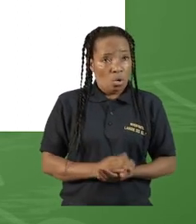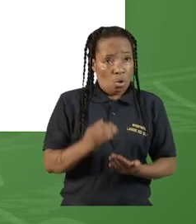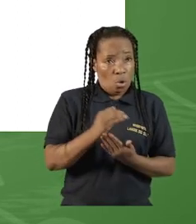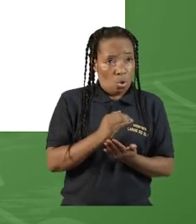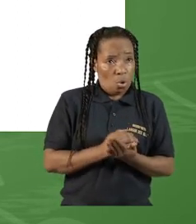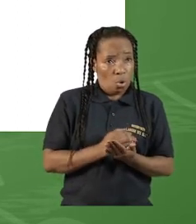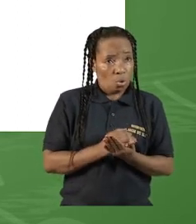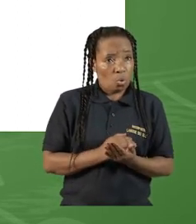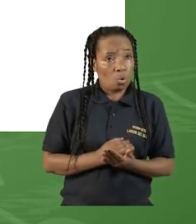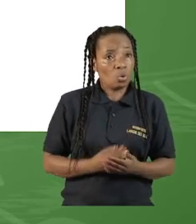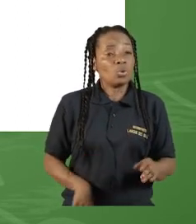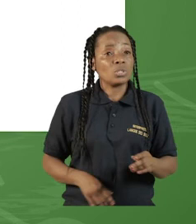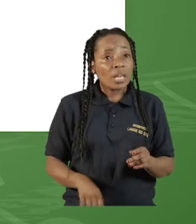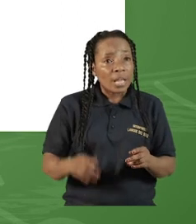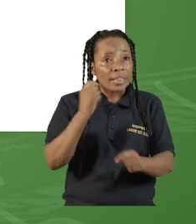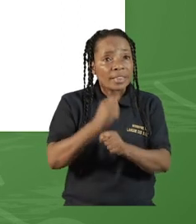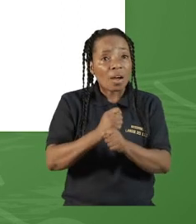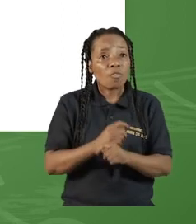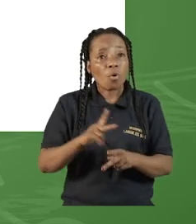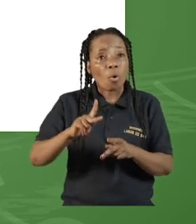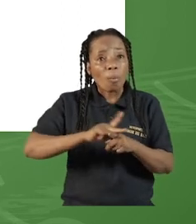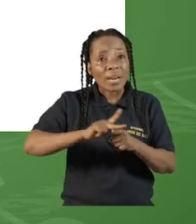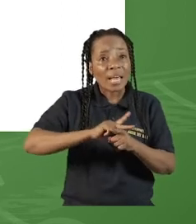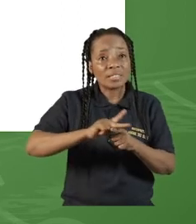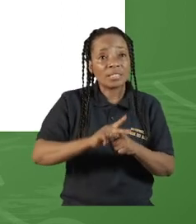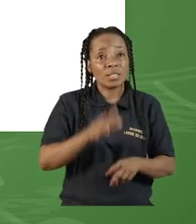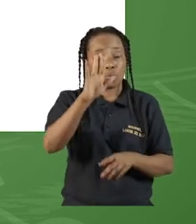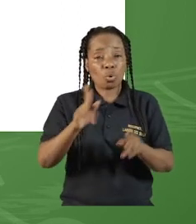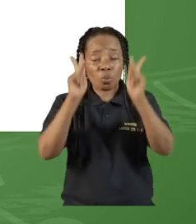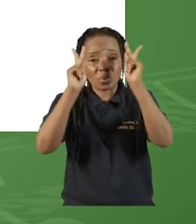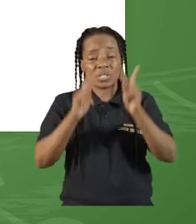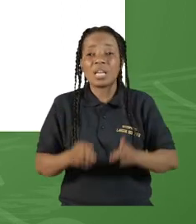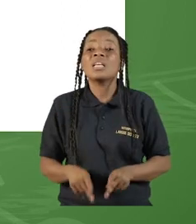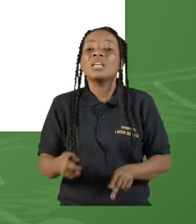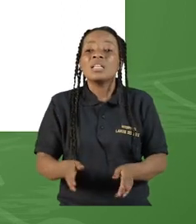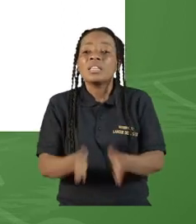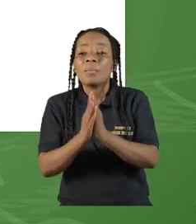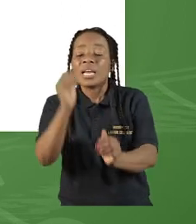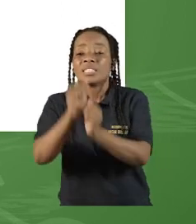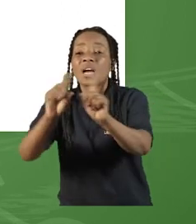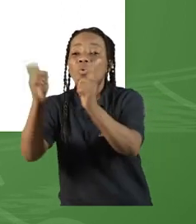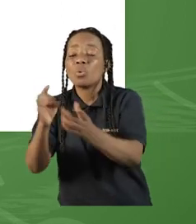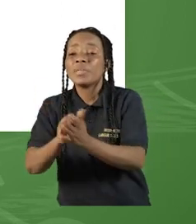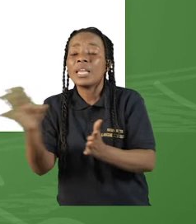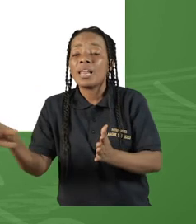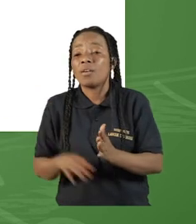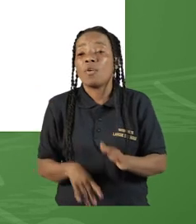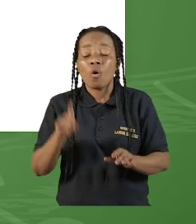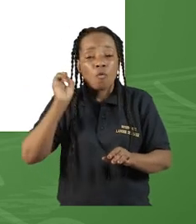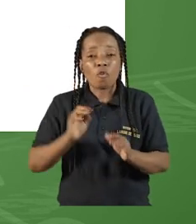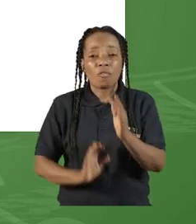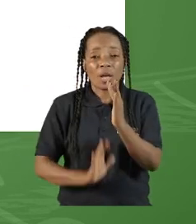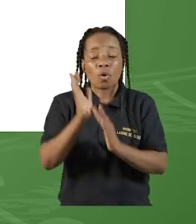demande à chaque groupe d'élèves de réaliser la combustion du fer en vue de mettre en évidence le produit